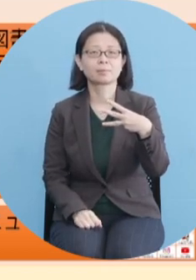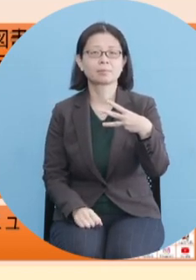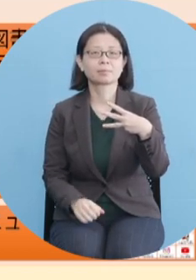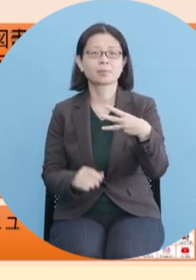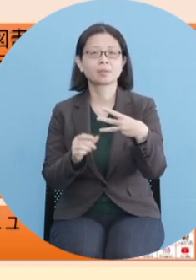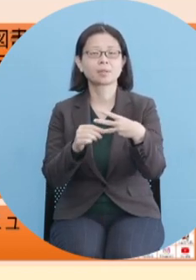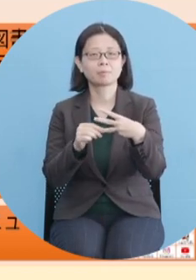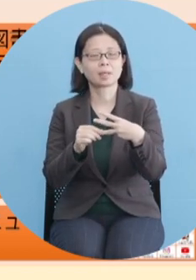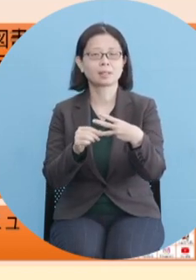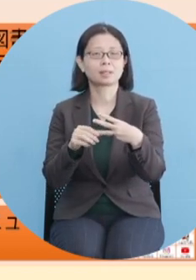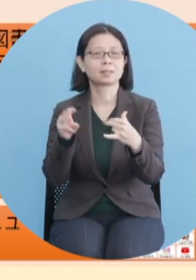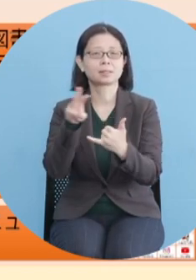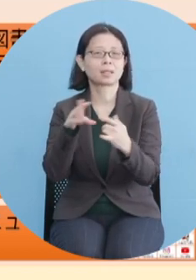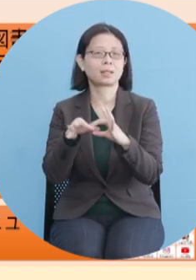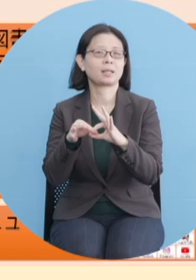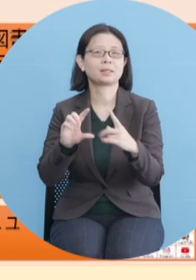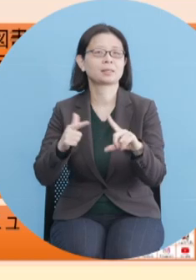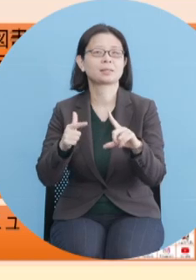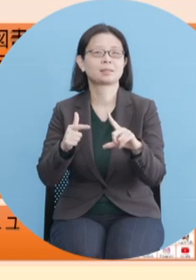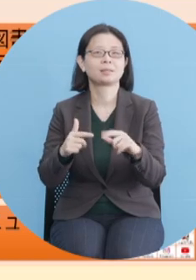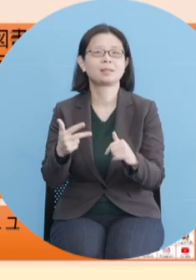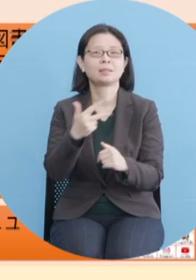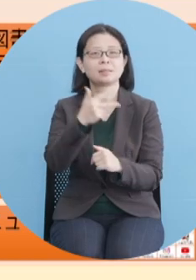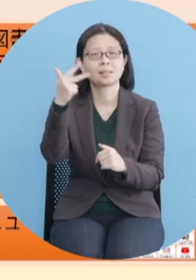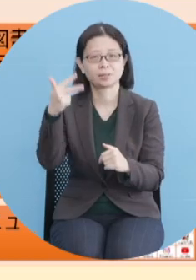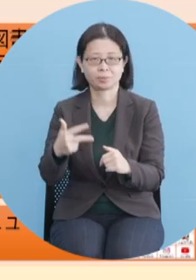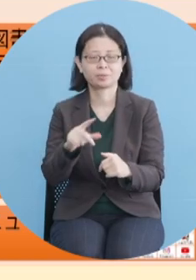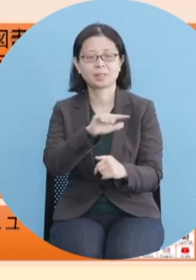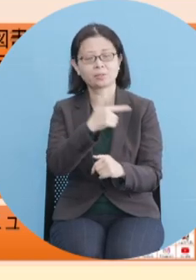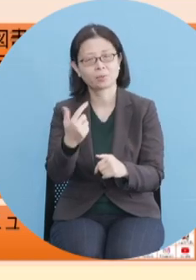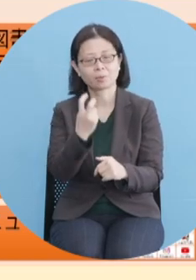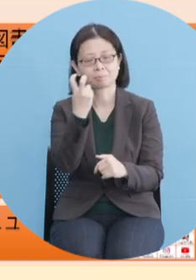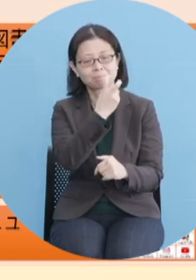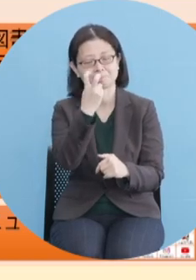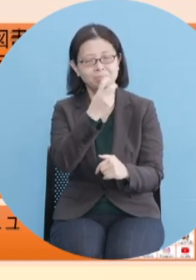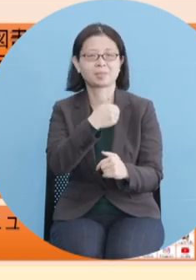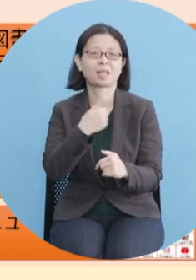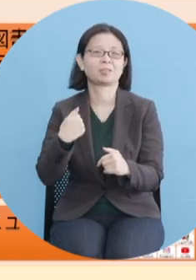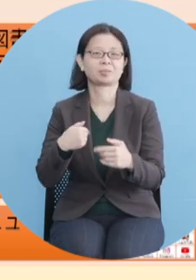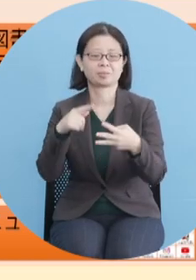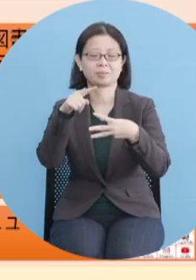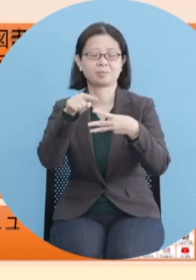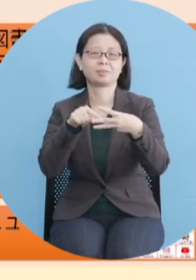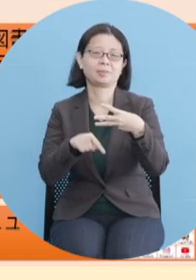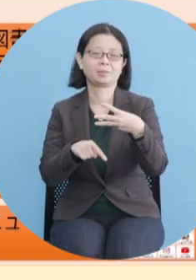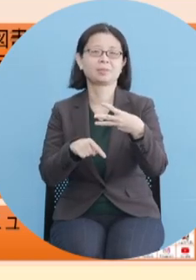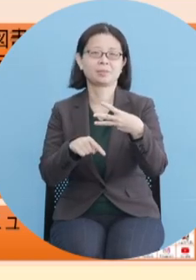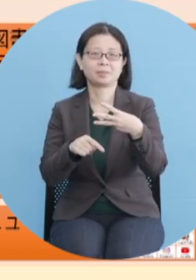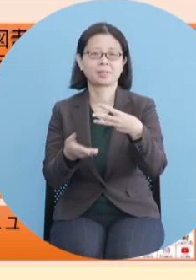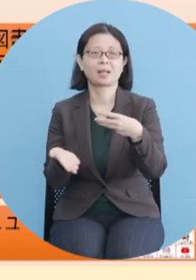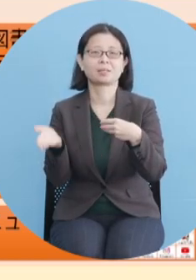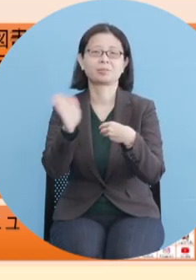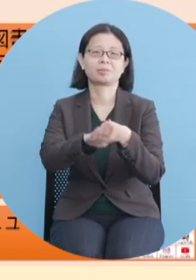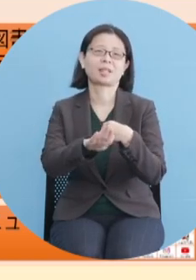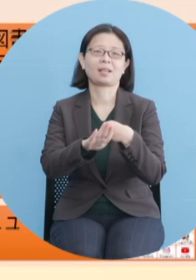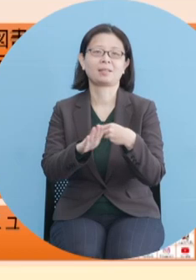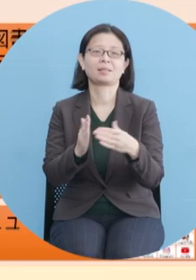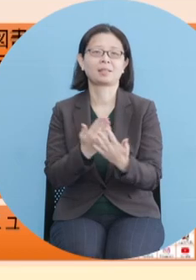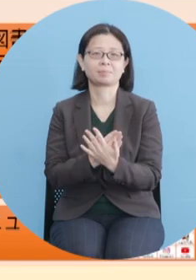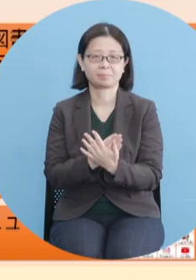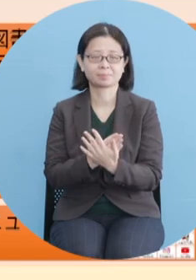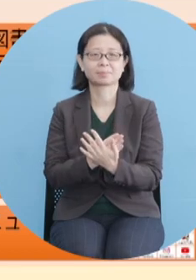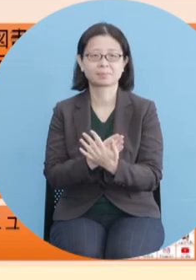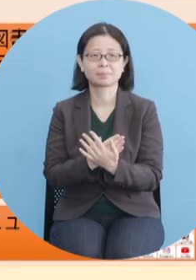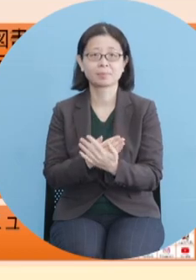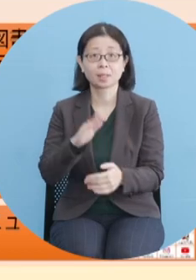えっとえ防災ではないんですけども施設の検索が簡単にできるという風なところも追加をえさせていただいており